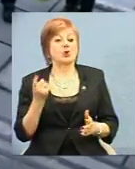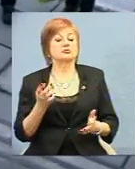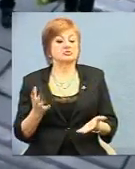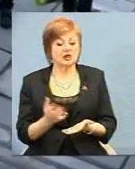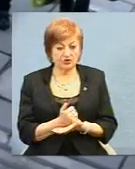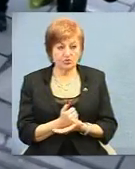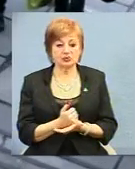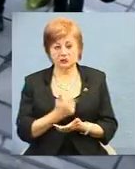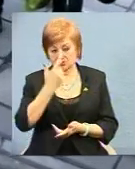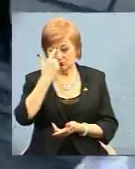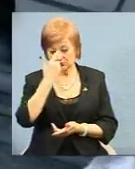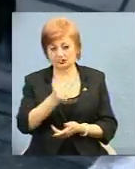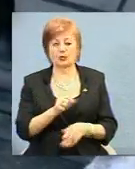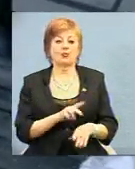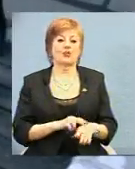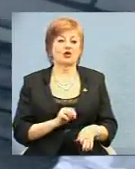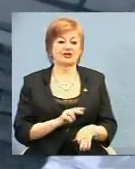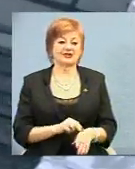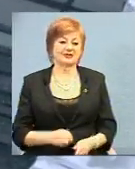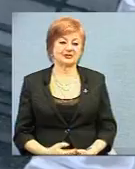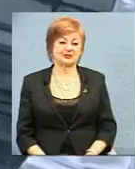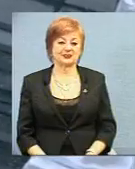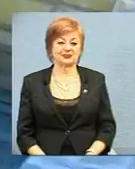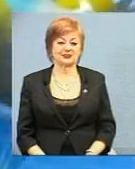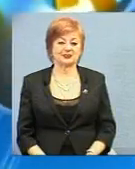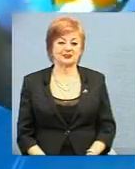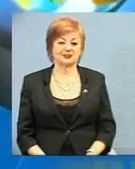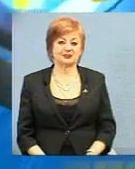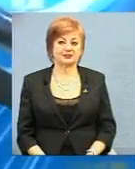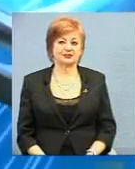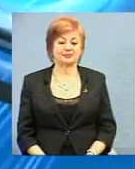за інформацією необхідно звертатися до патрульної поліції Запоріжжя.